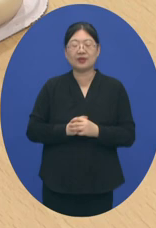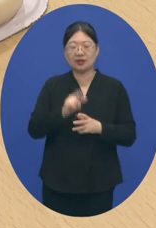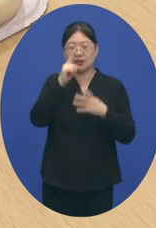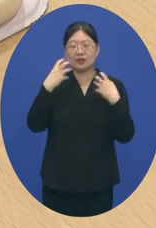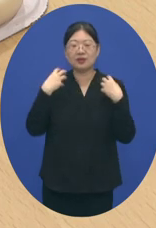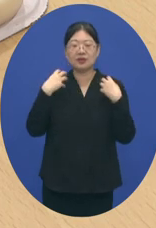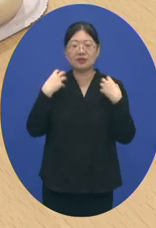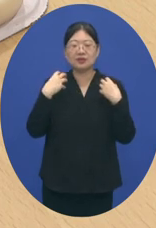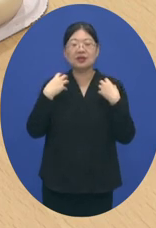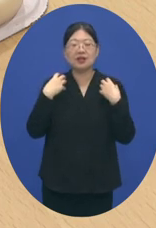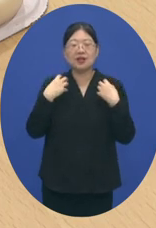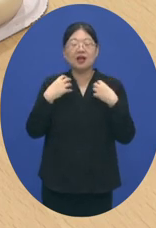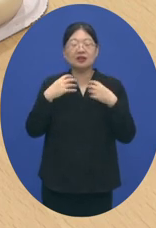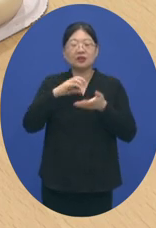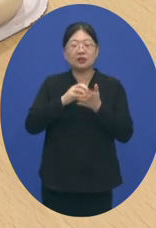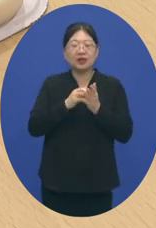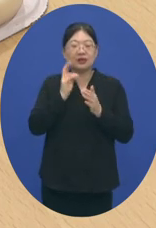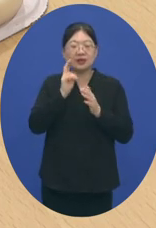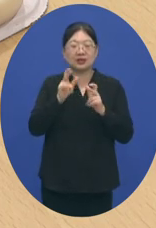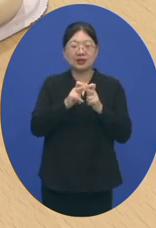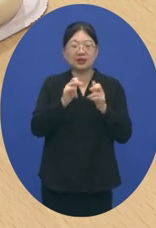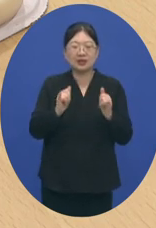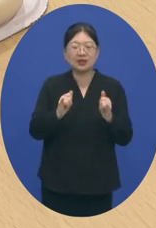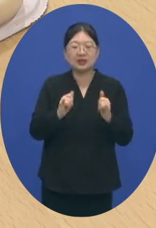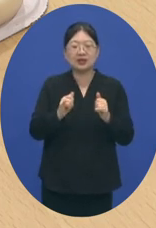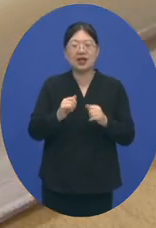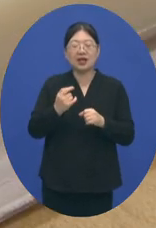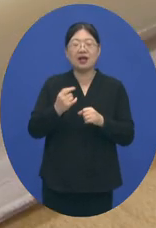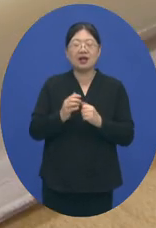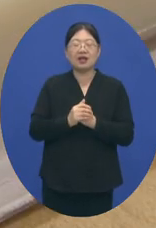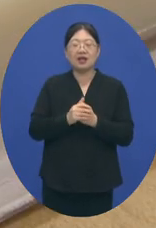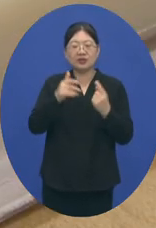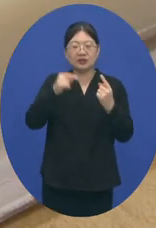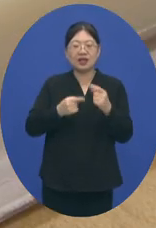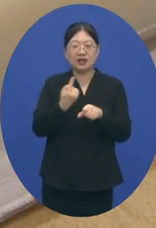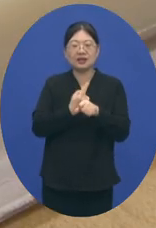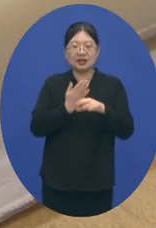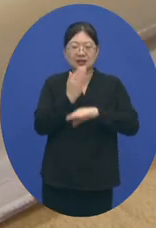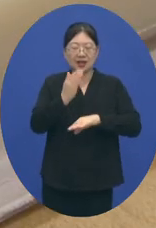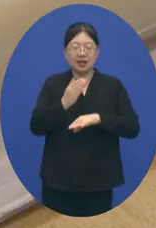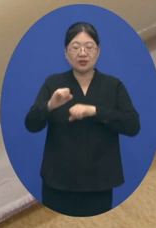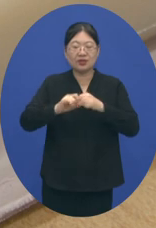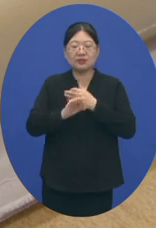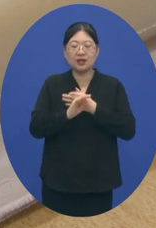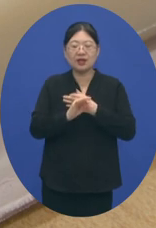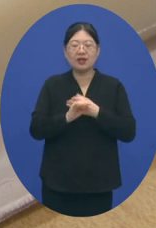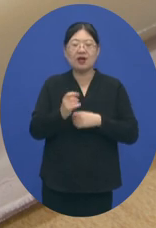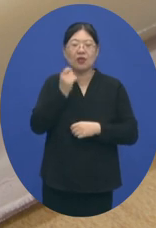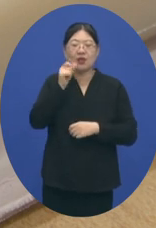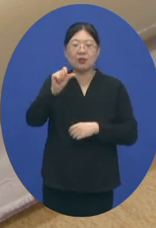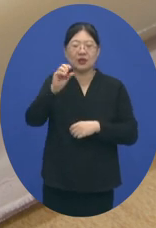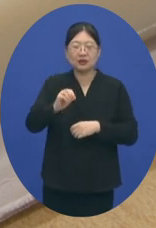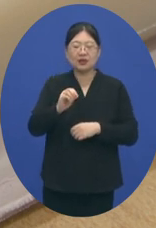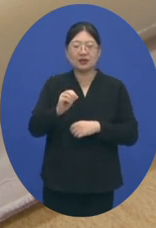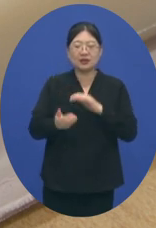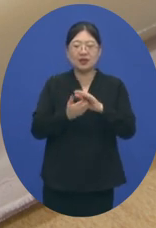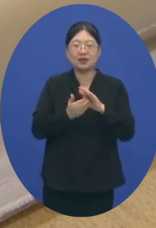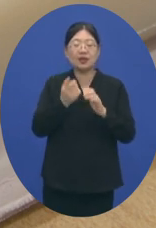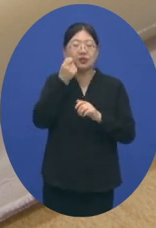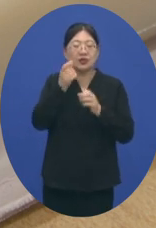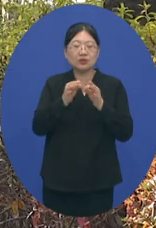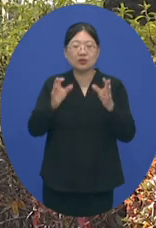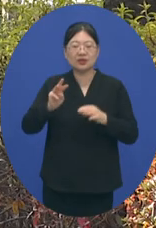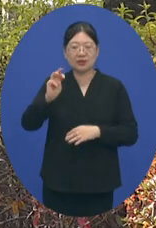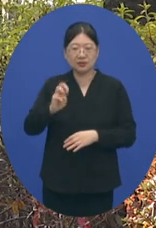정도가 심한 장애인이 한 주에 2회 1시간 넘게 활동하면 월 5만 원씩 최대 6개월 동안 30만 원을 지급하는